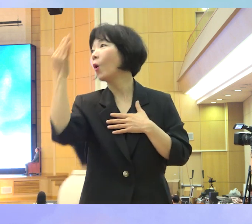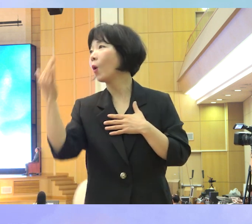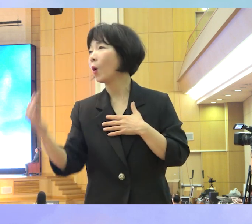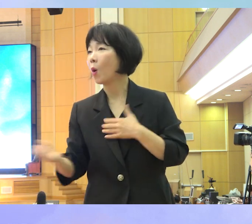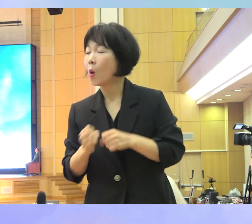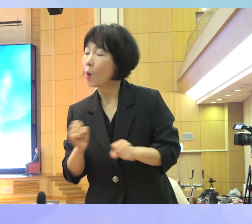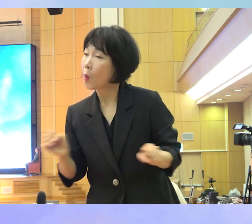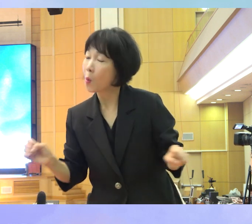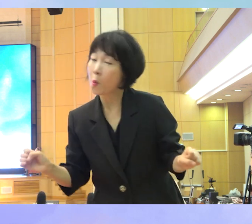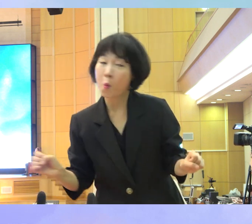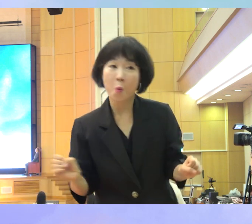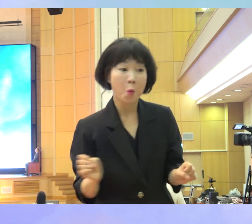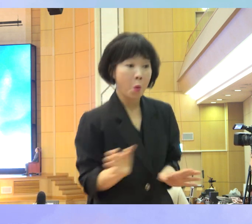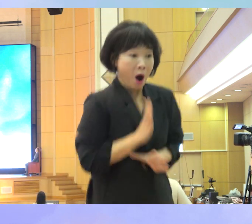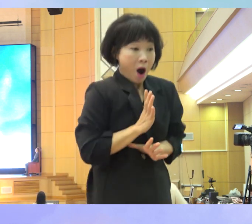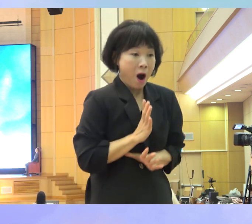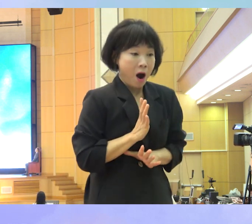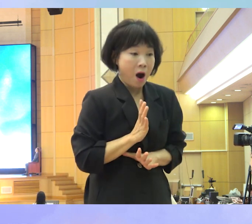아름답고